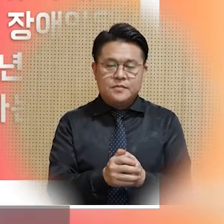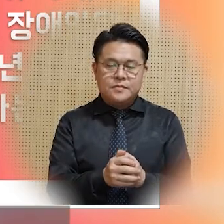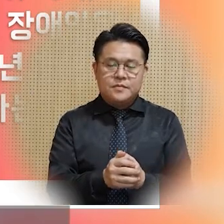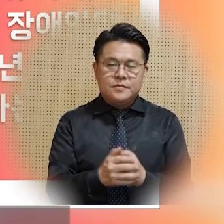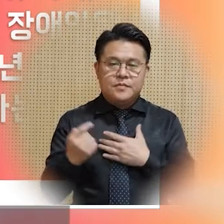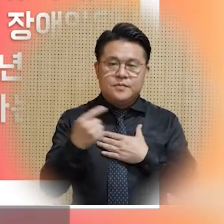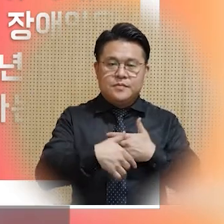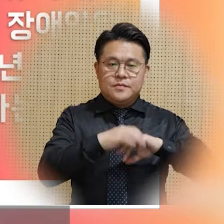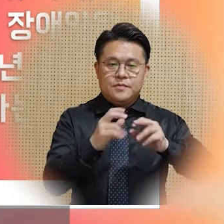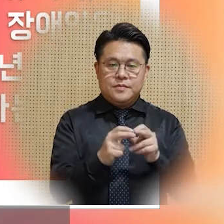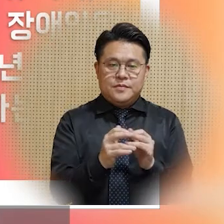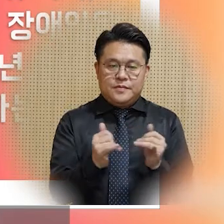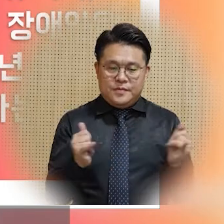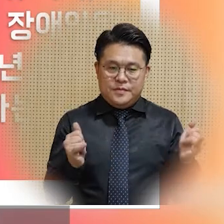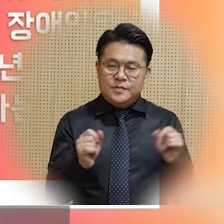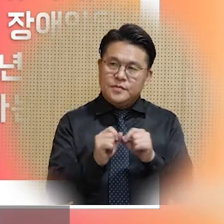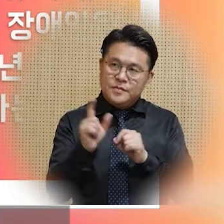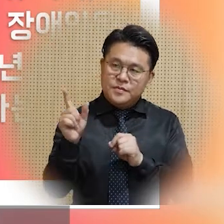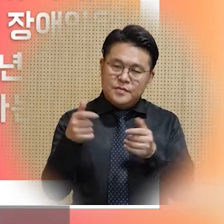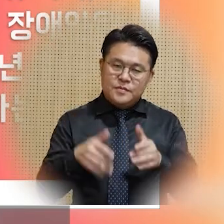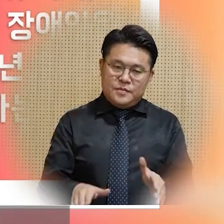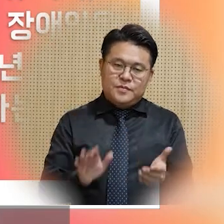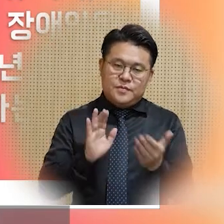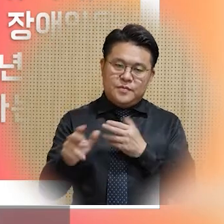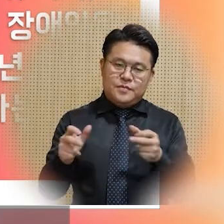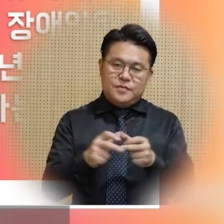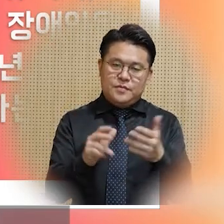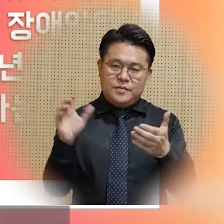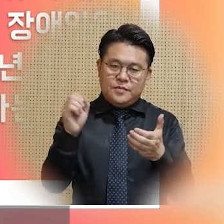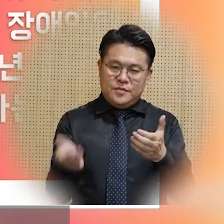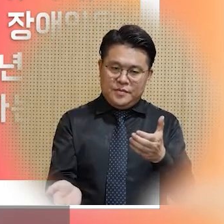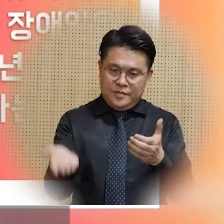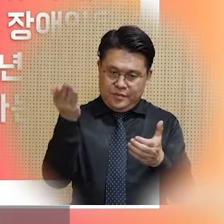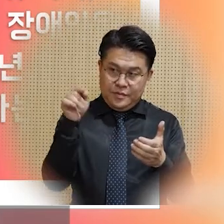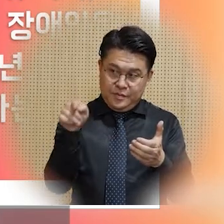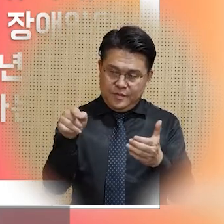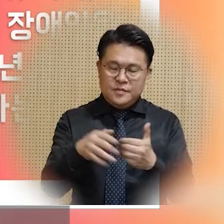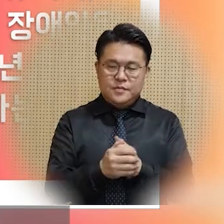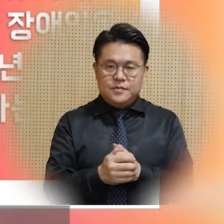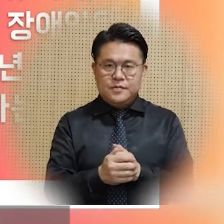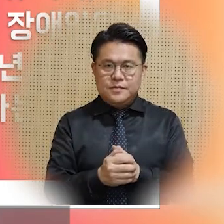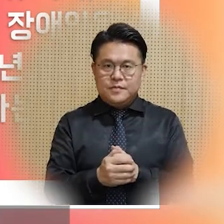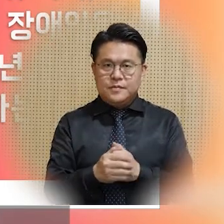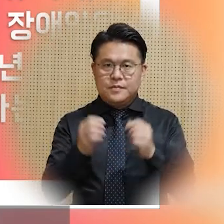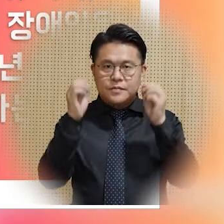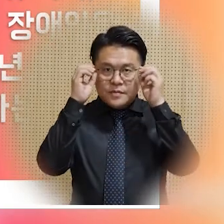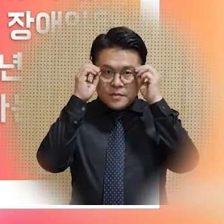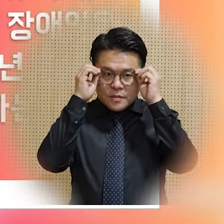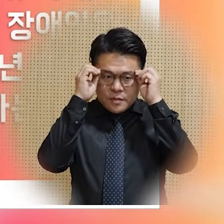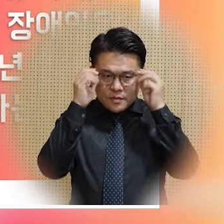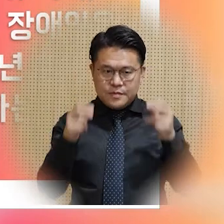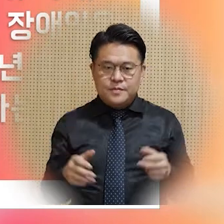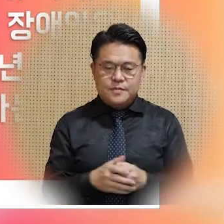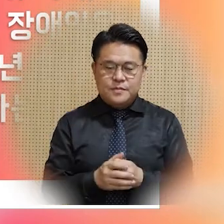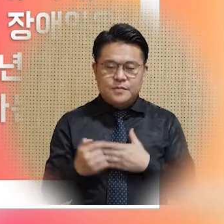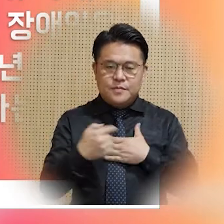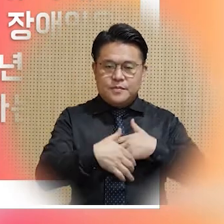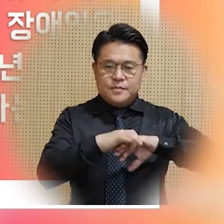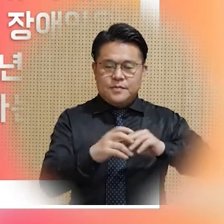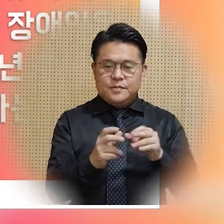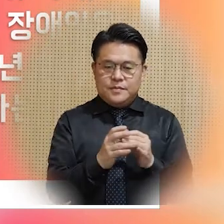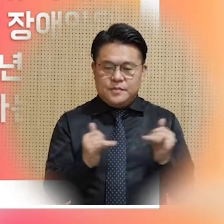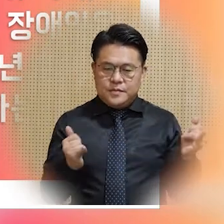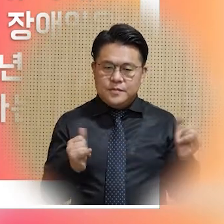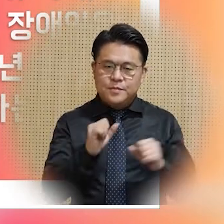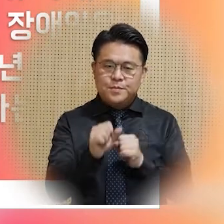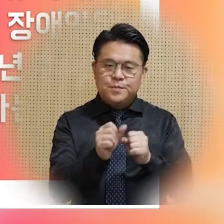일단 지체장애 같은 경우는 대부분 후천적 장애가 거의 90%가 넘게 이제 나타나 있습니다. 지체장애 같은 경우는